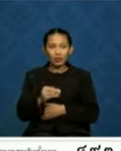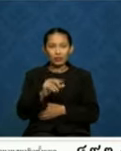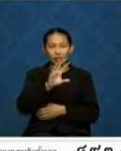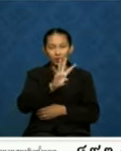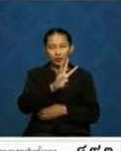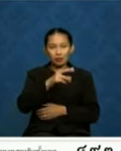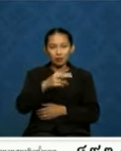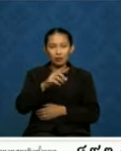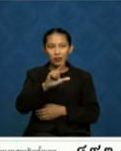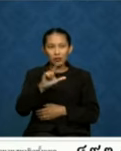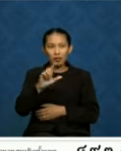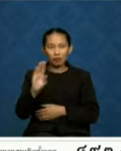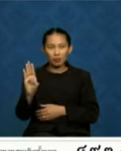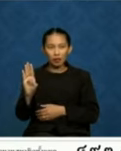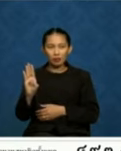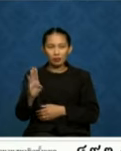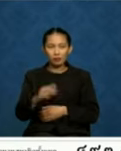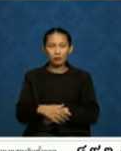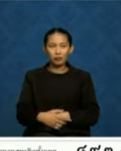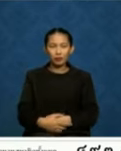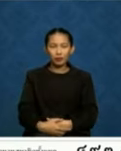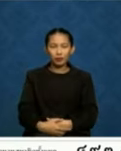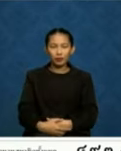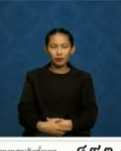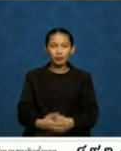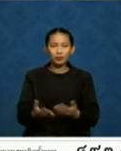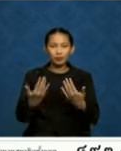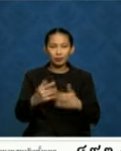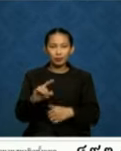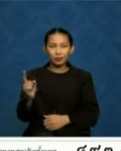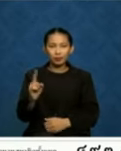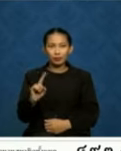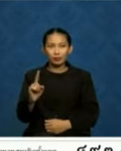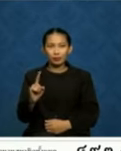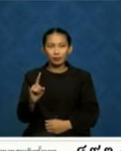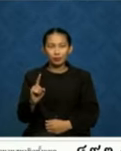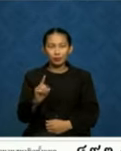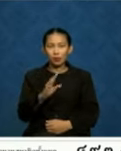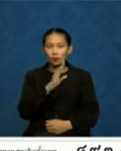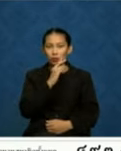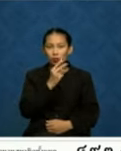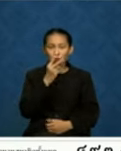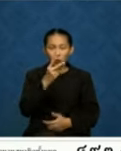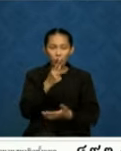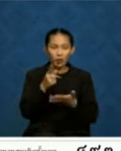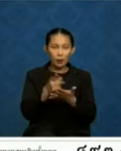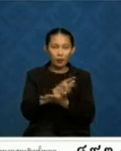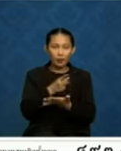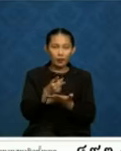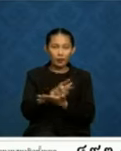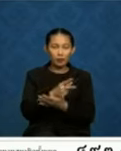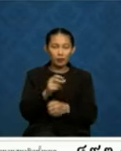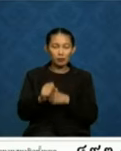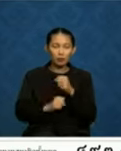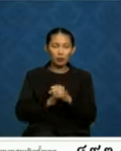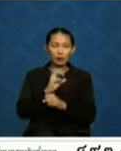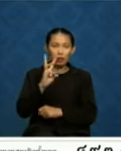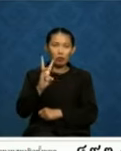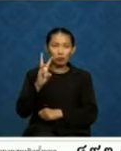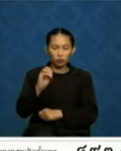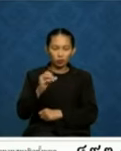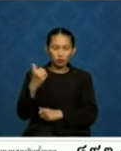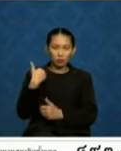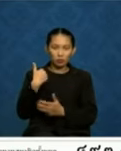ณ 40,000 ล้านบาทเท่านั้นเองนะครับท่านประธานนอกจากนี้ครับท่านประธานถ้าดูจากยอดผลกำไรในปี60เค